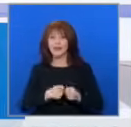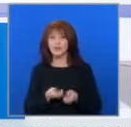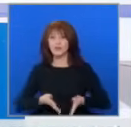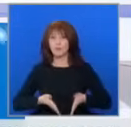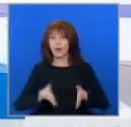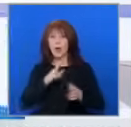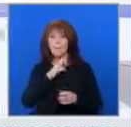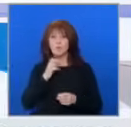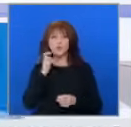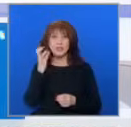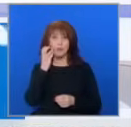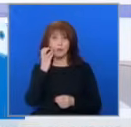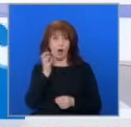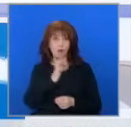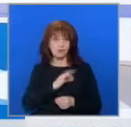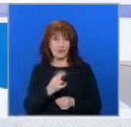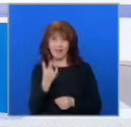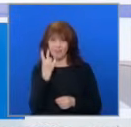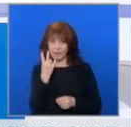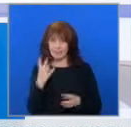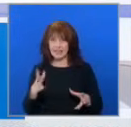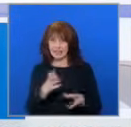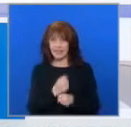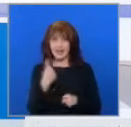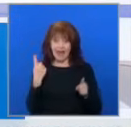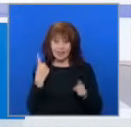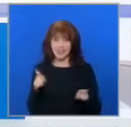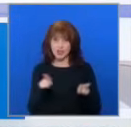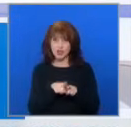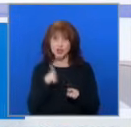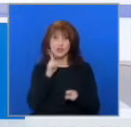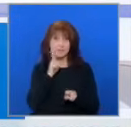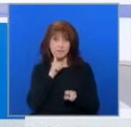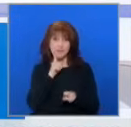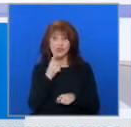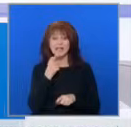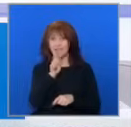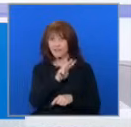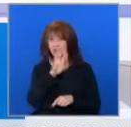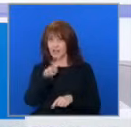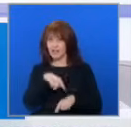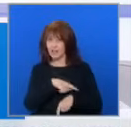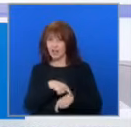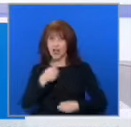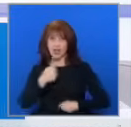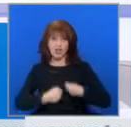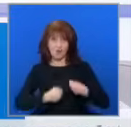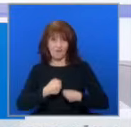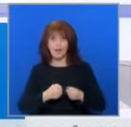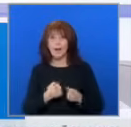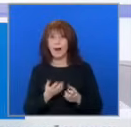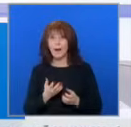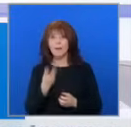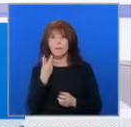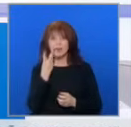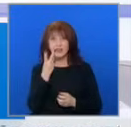Полицията в Бургаско успя 2 пъти да залови един и същи мъж в рамките на 1 денонощие, забележете, докато шофира под влиянието на